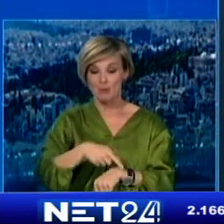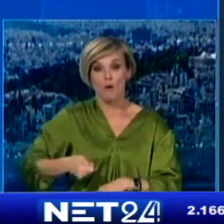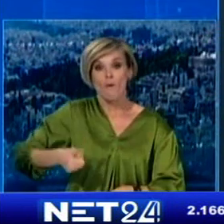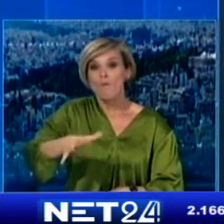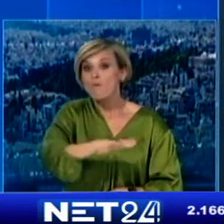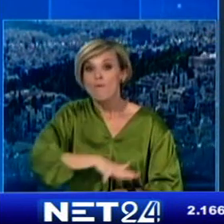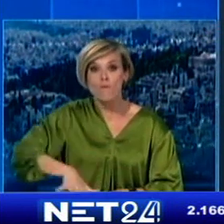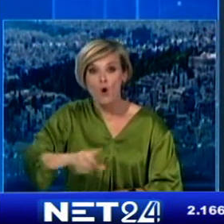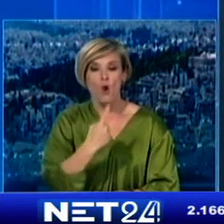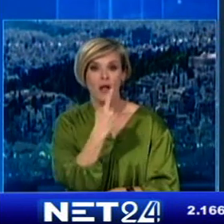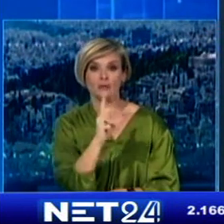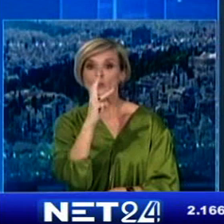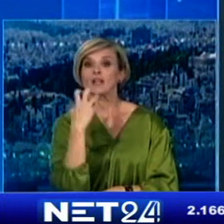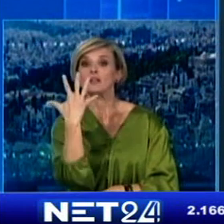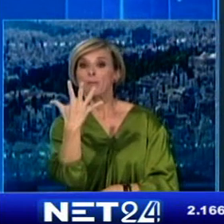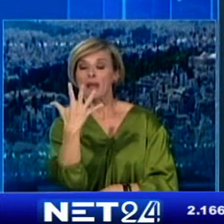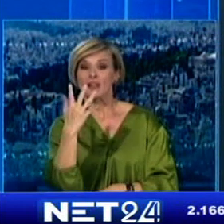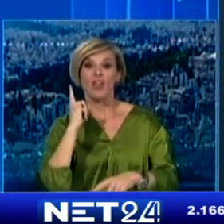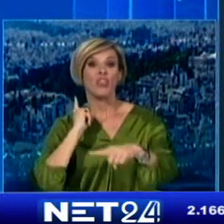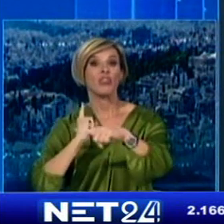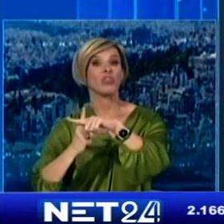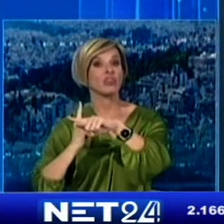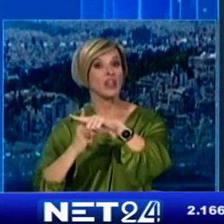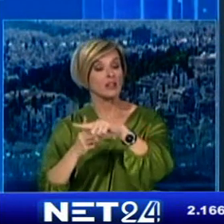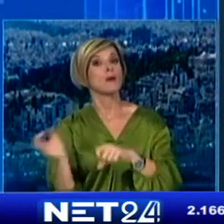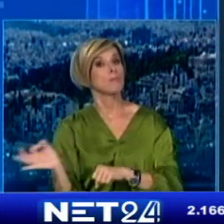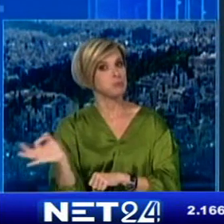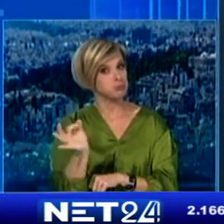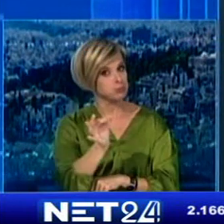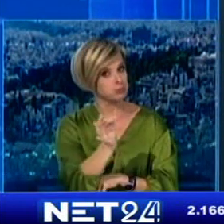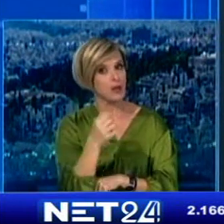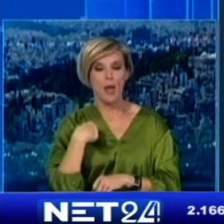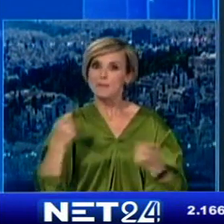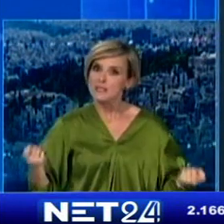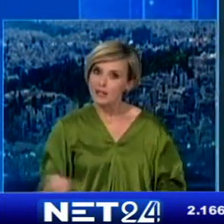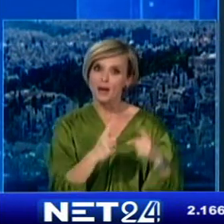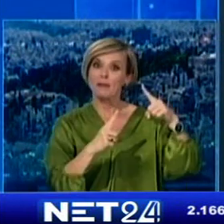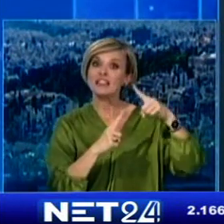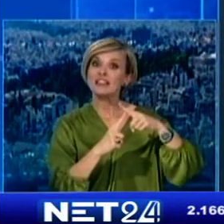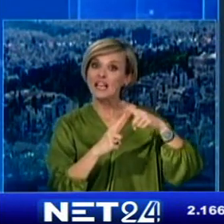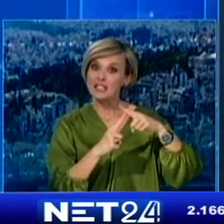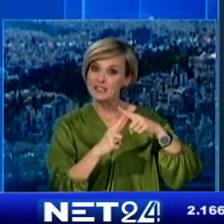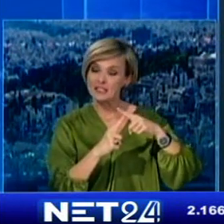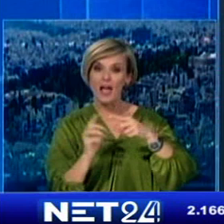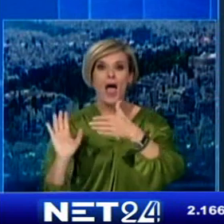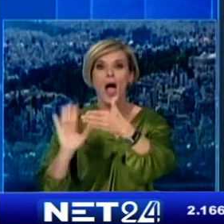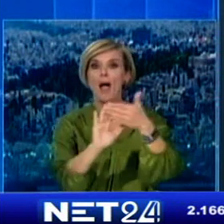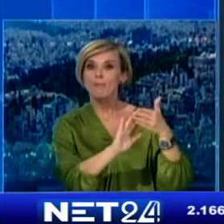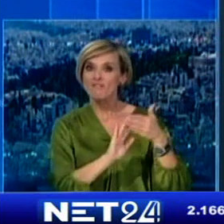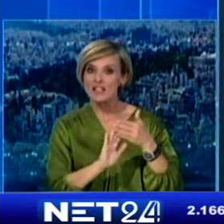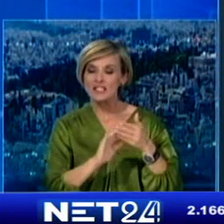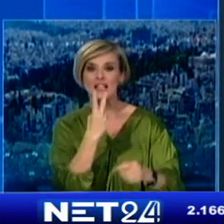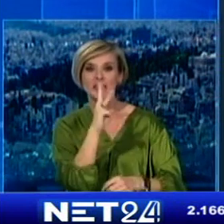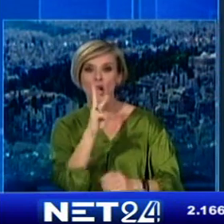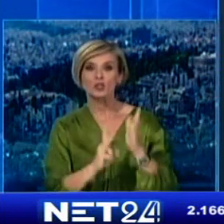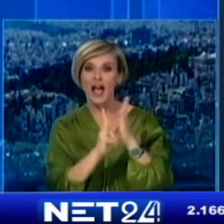έχει 135 ενεργά κρούσματα, ενώ μέσω της διαδικασίας χνηλάτης έχουν εντοπιστεί 311 στενές επαφές τους, οι οποίες και